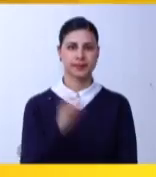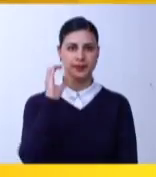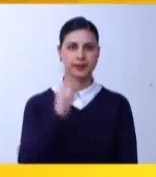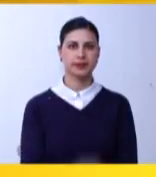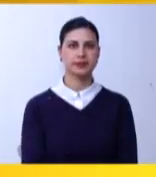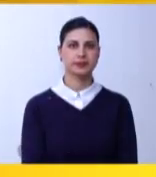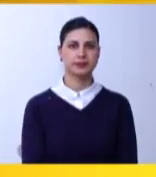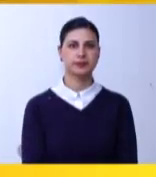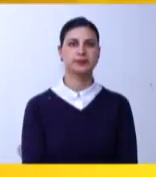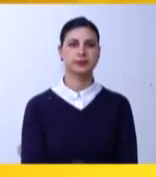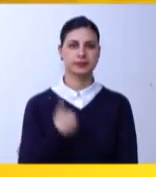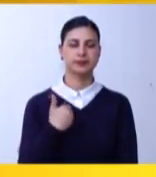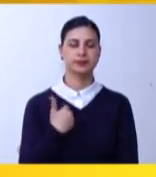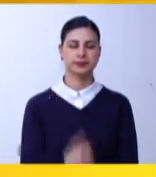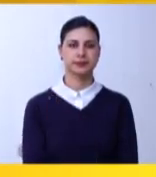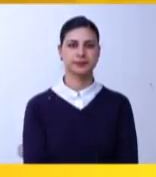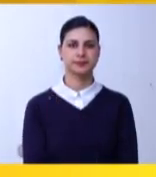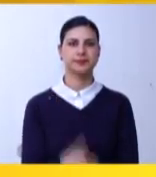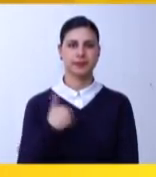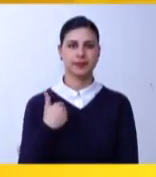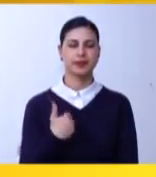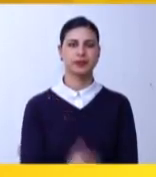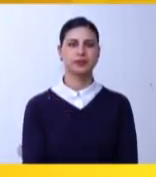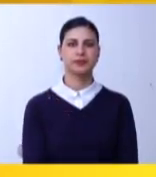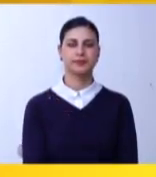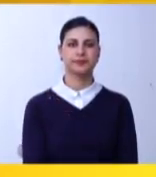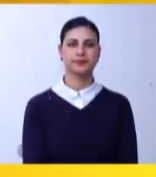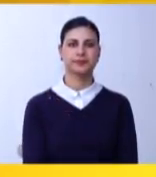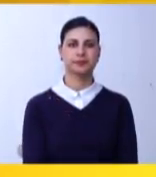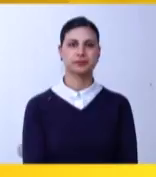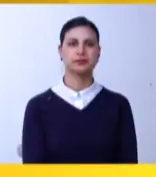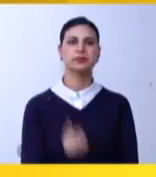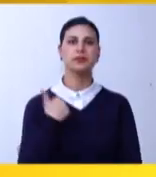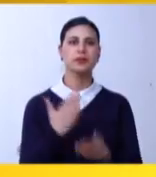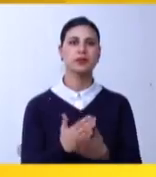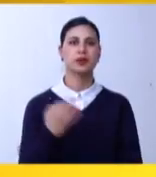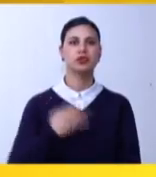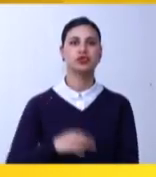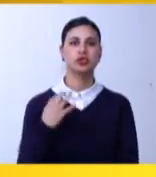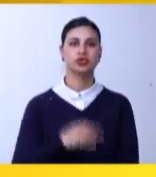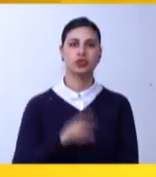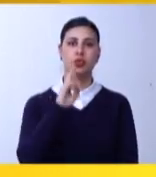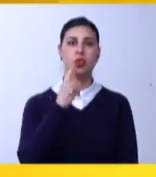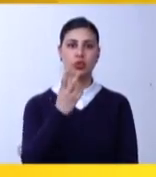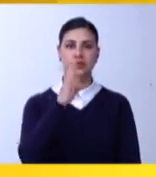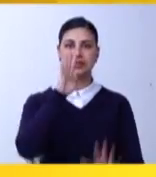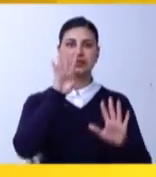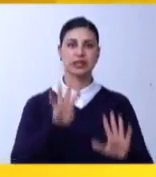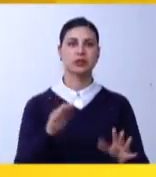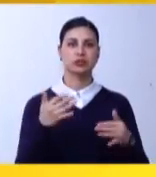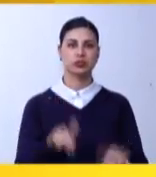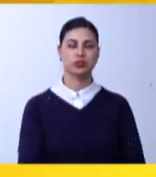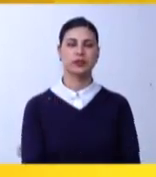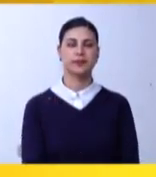გისმენთ, ეთერში ხარ. ალო. გისმენთ. გამარჯობა. გამარჯობა. მყავს პატარა შვილიშვილი 2 წლის და 9 თვის